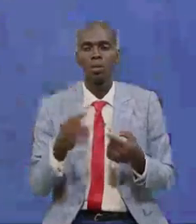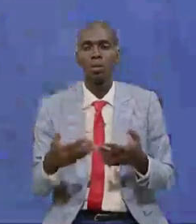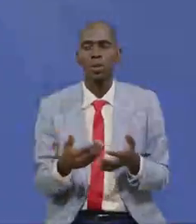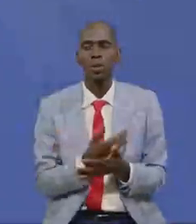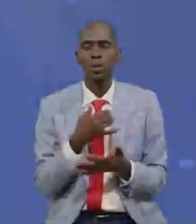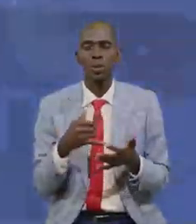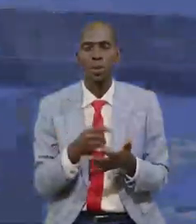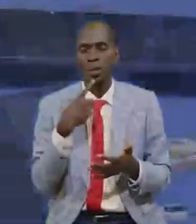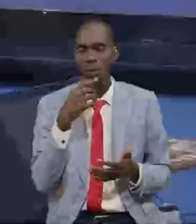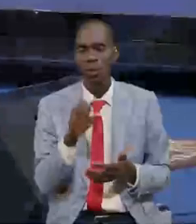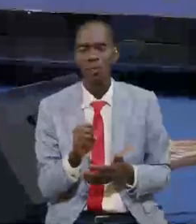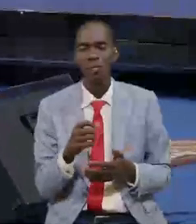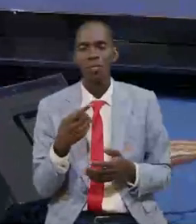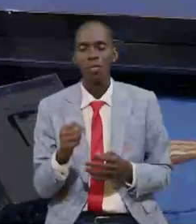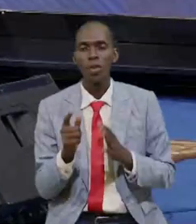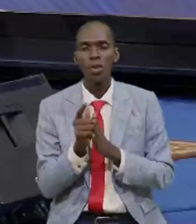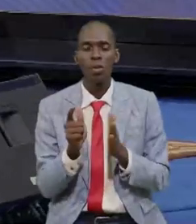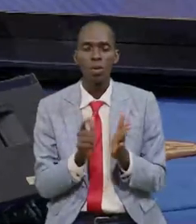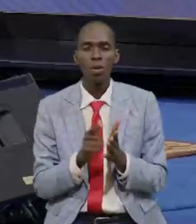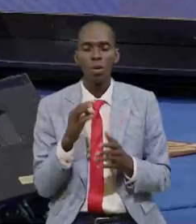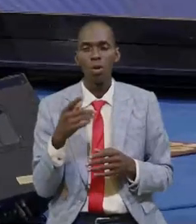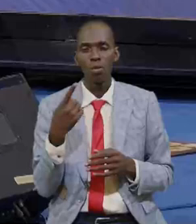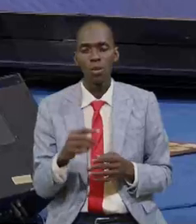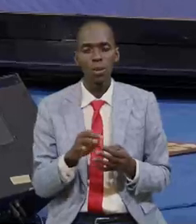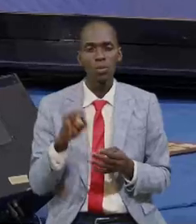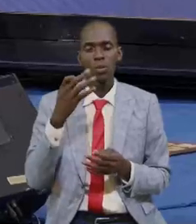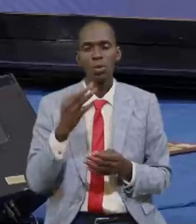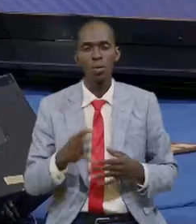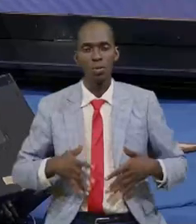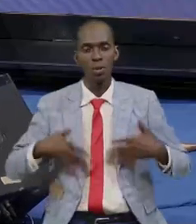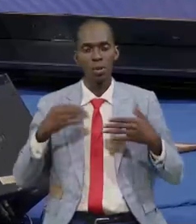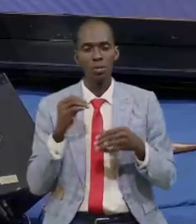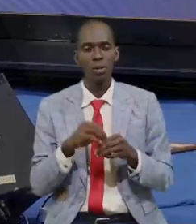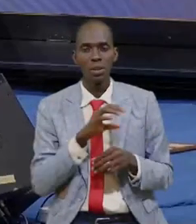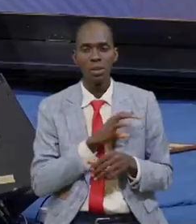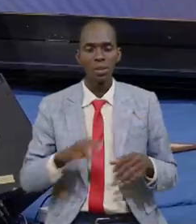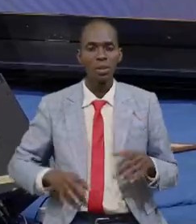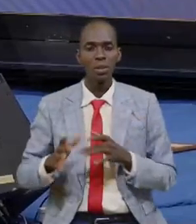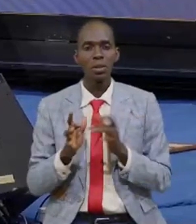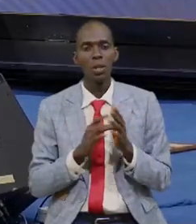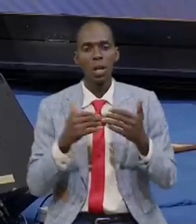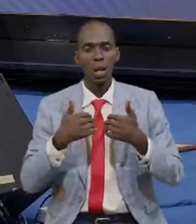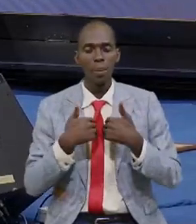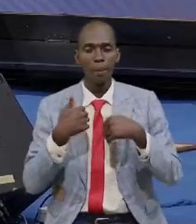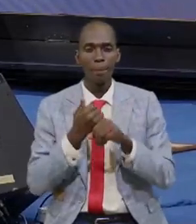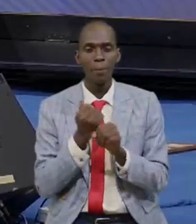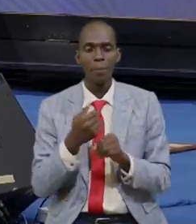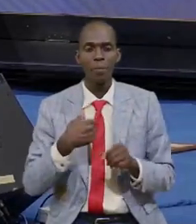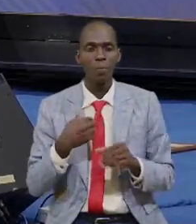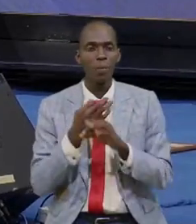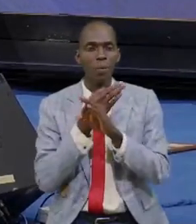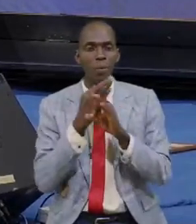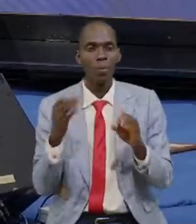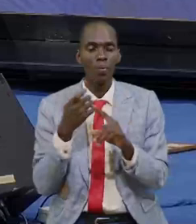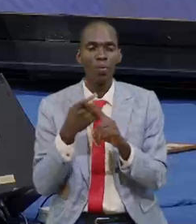c'est dit. En effet, la loi de l'esprit de vie en Jésus-Christ m'a affranchi de la loi